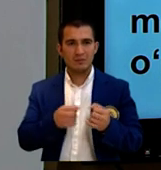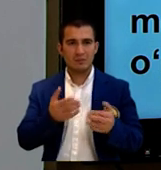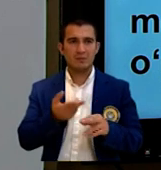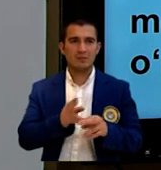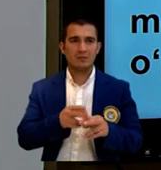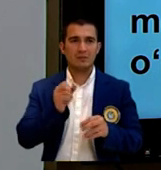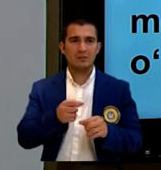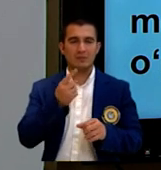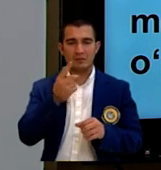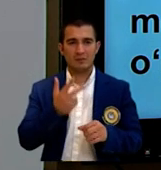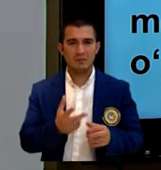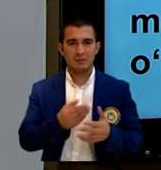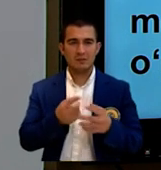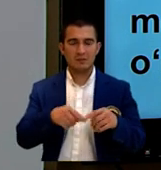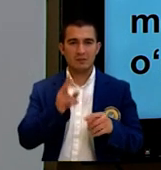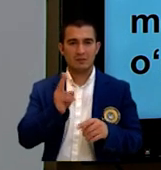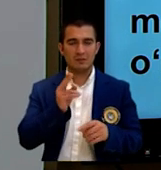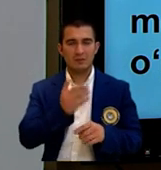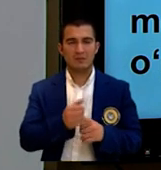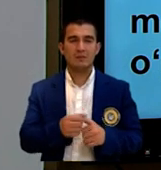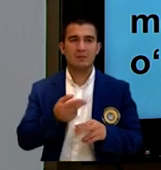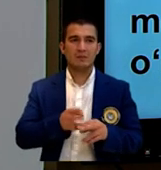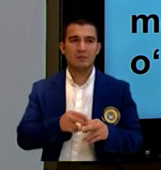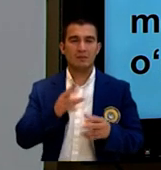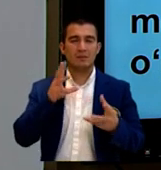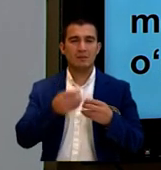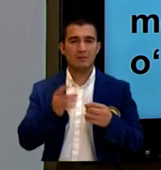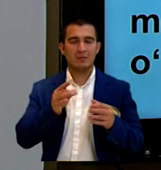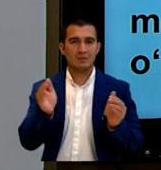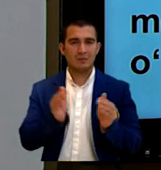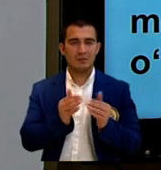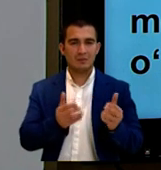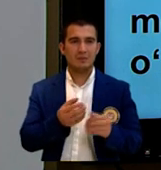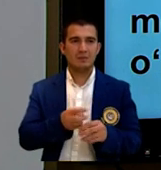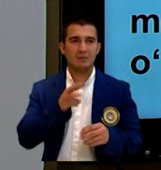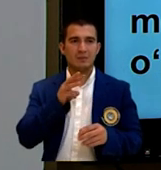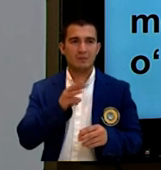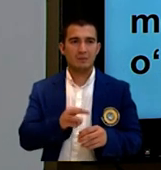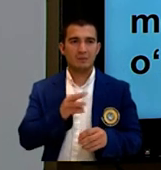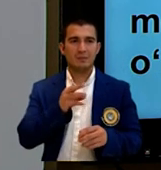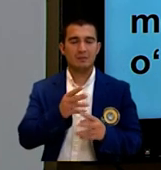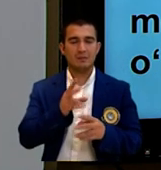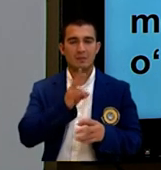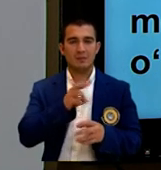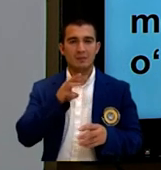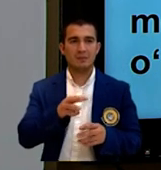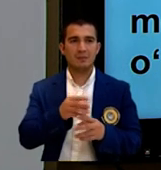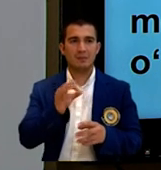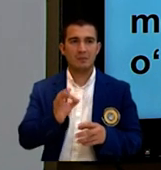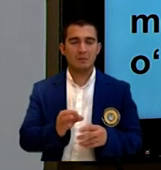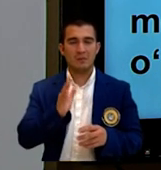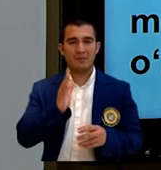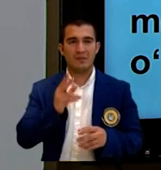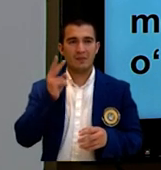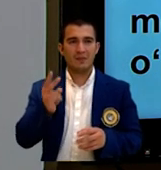taqsim 3n bir konsentratsiya, hajm birligidagi molekulalar soni, m nolovoy esa bitta molekula massasi,